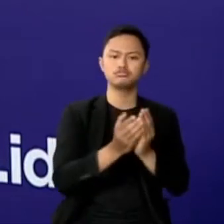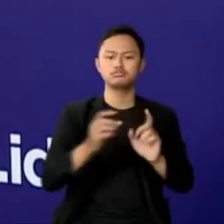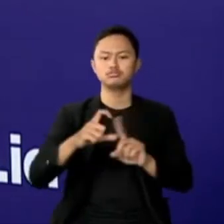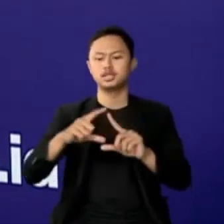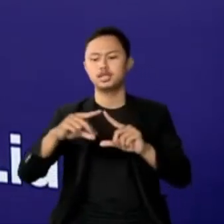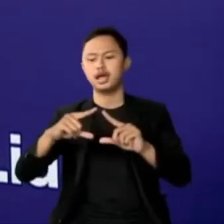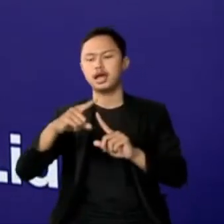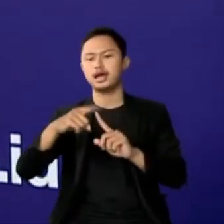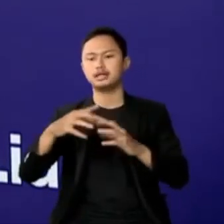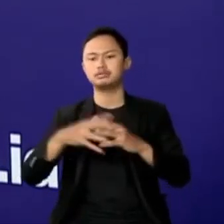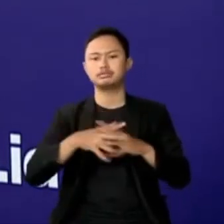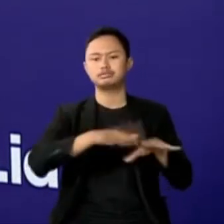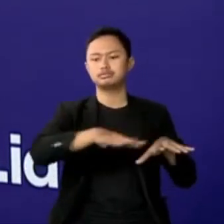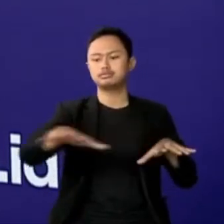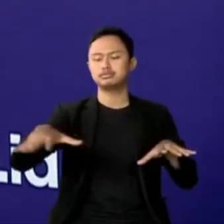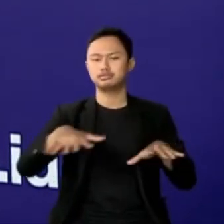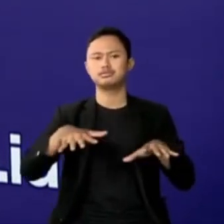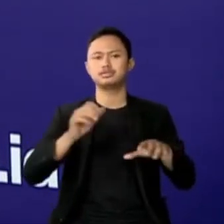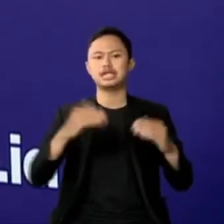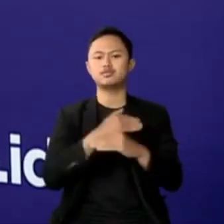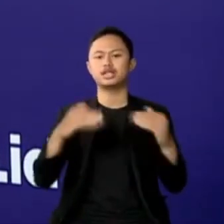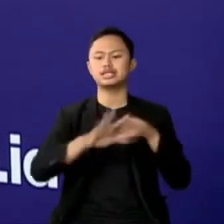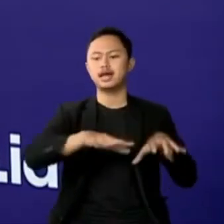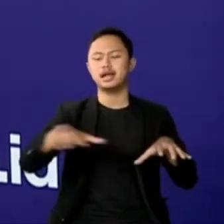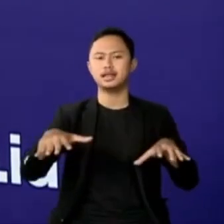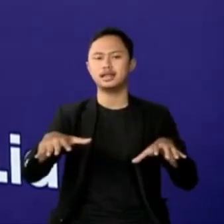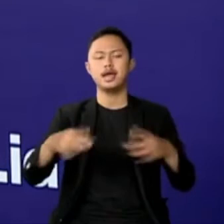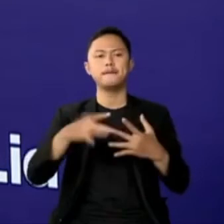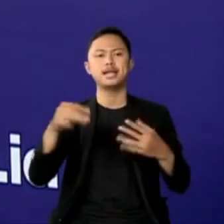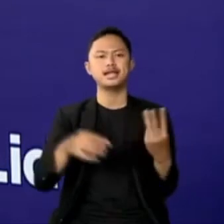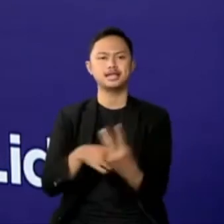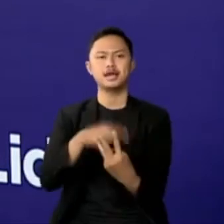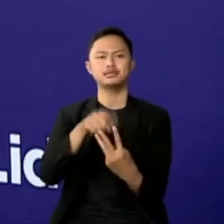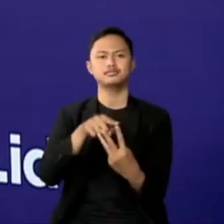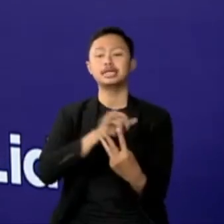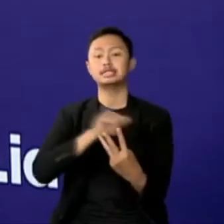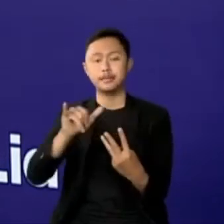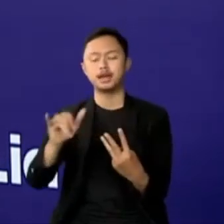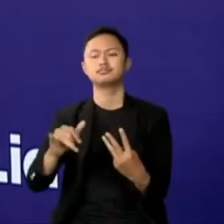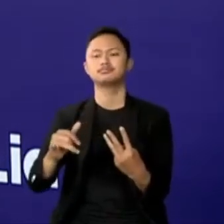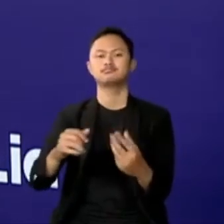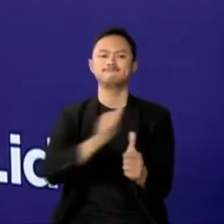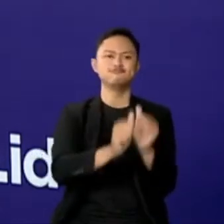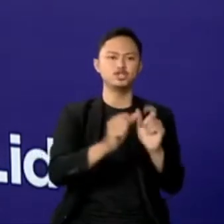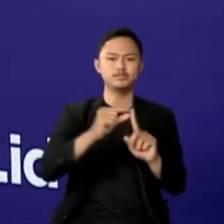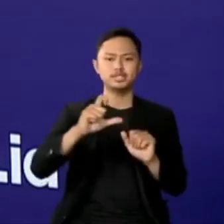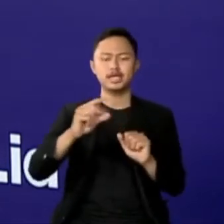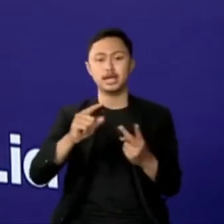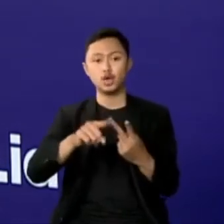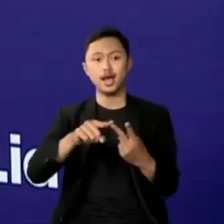itu memang ada tiga pilihannya tiga pilihan yang pertama diberlakukan seperti udara yang kedua dilakukan